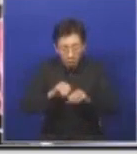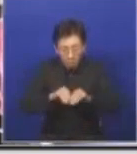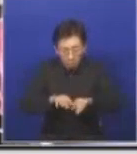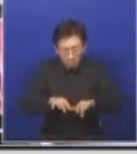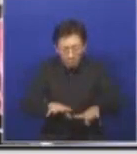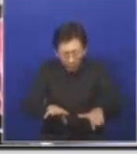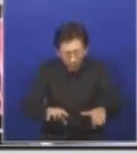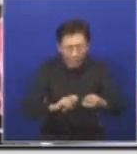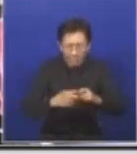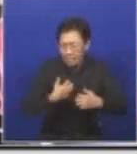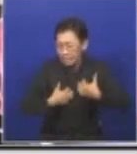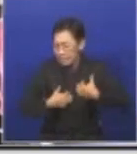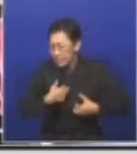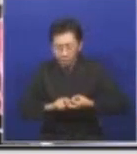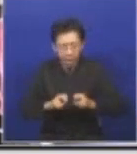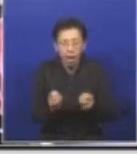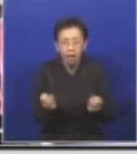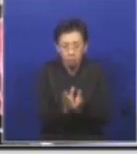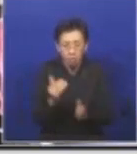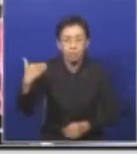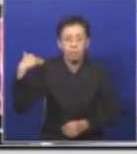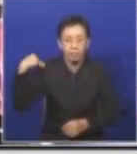ได้รับผลกระทบไปทั่วโลกและประเทศไทยก็ได้แล้วผลกระทบจากการแพร่ระบาดของเชื้อโรคไวรัสโควิ19ด้วยเช่นกัน